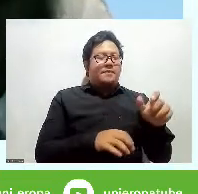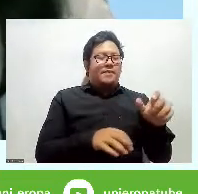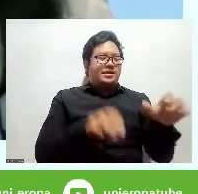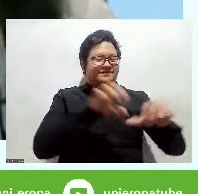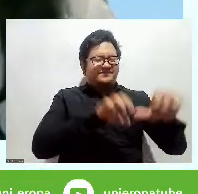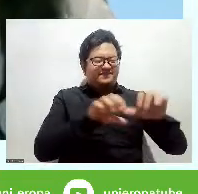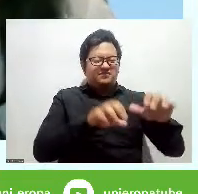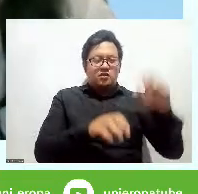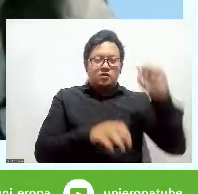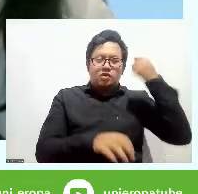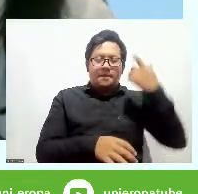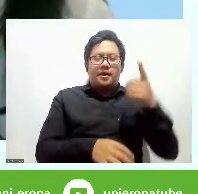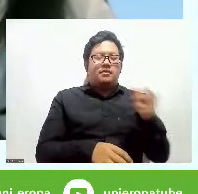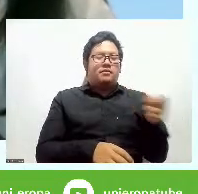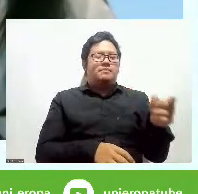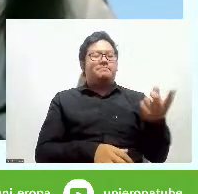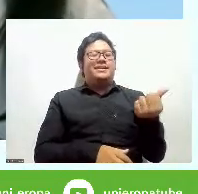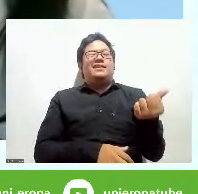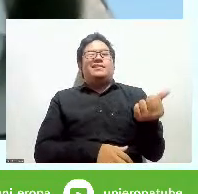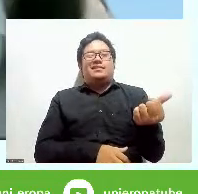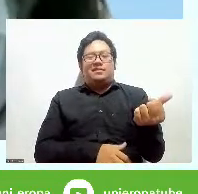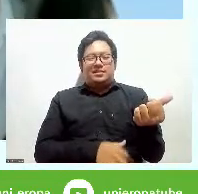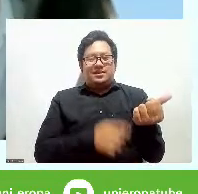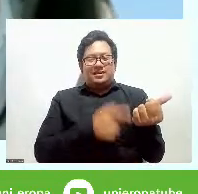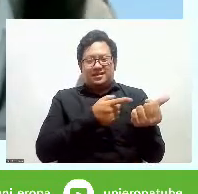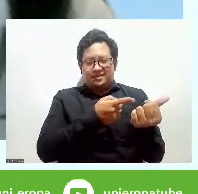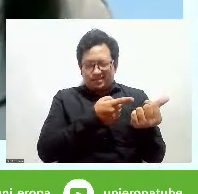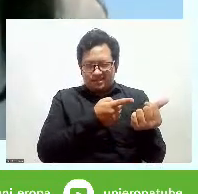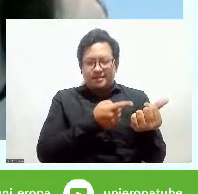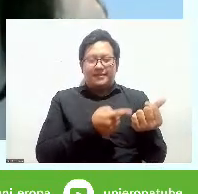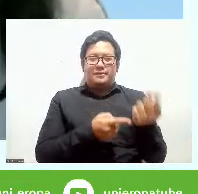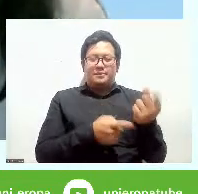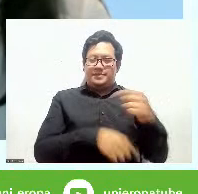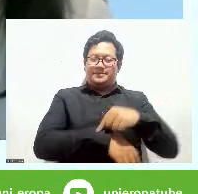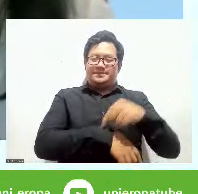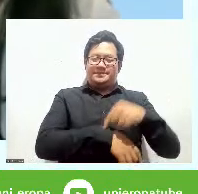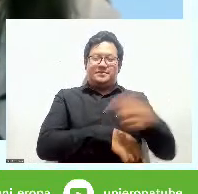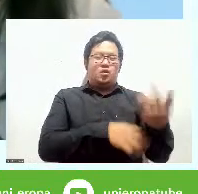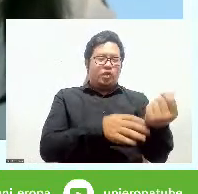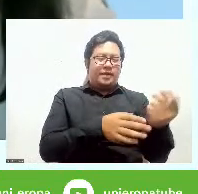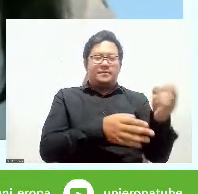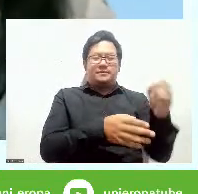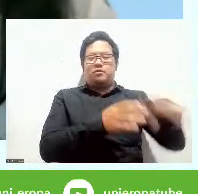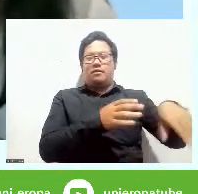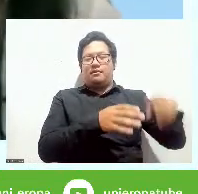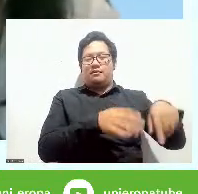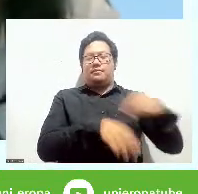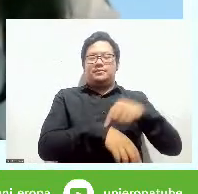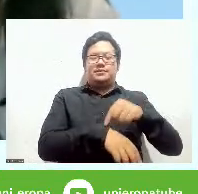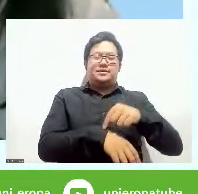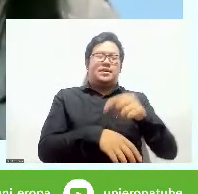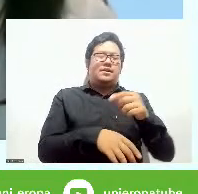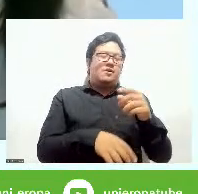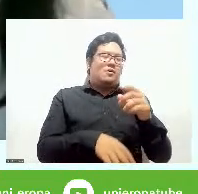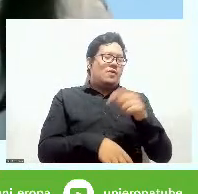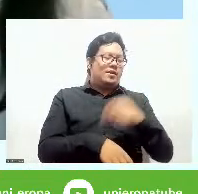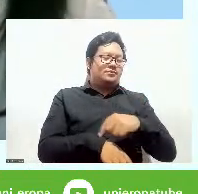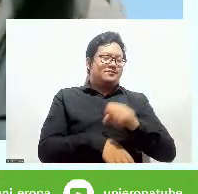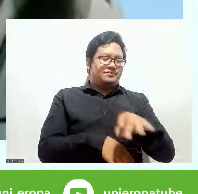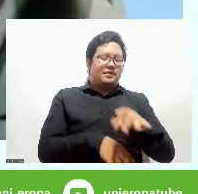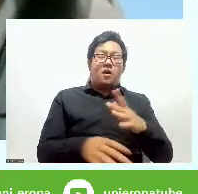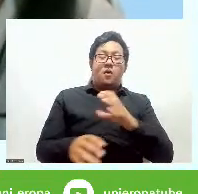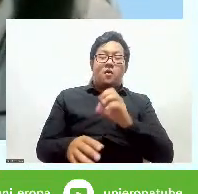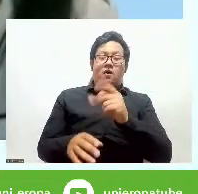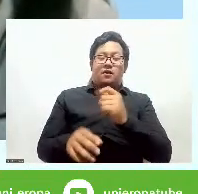gitu kamu harus Klender luarnya pupuknya Masnya kalau kalian pesta selama cem dengan keluarganya ke Mesir begitu